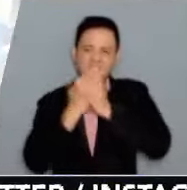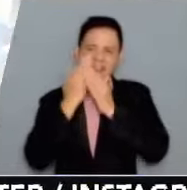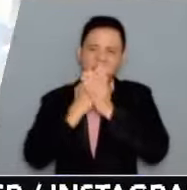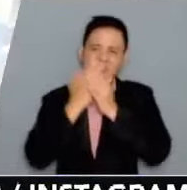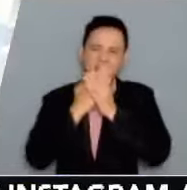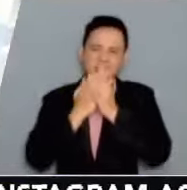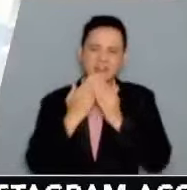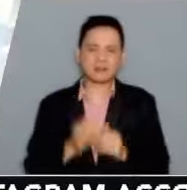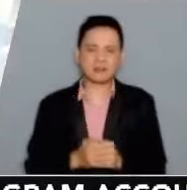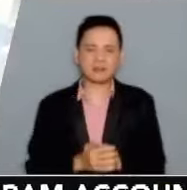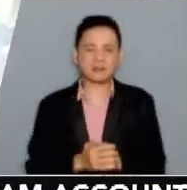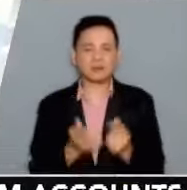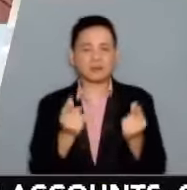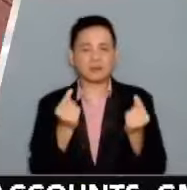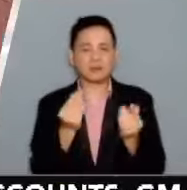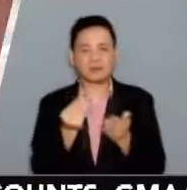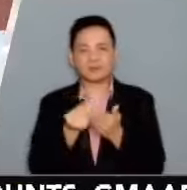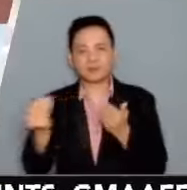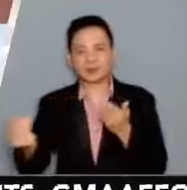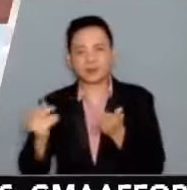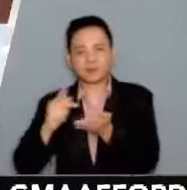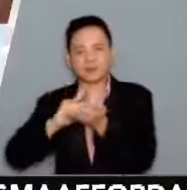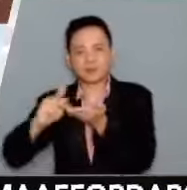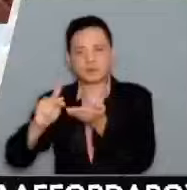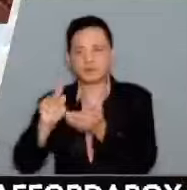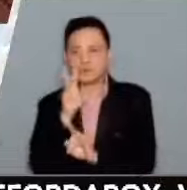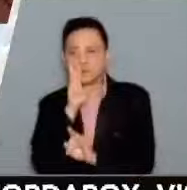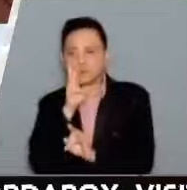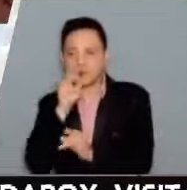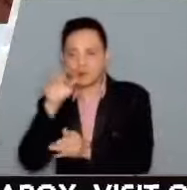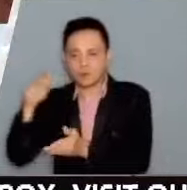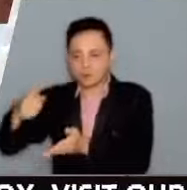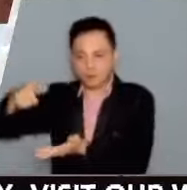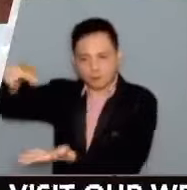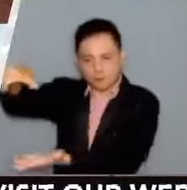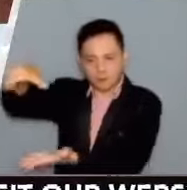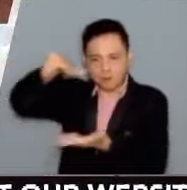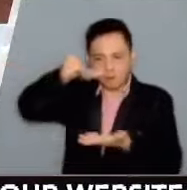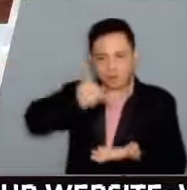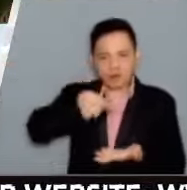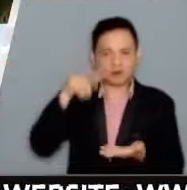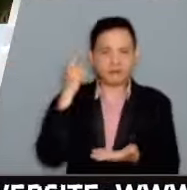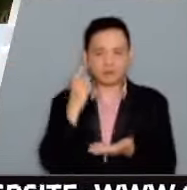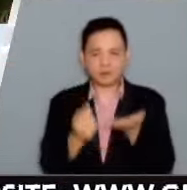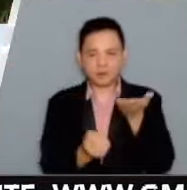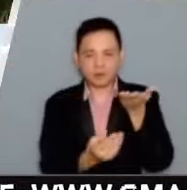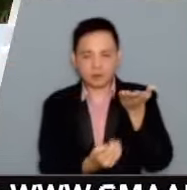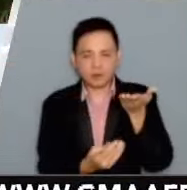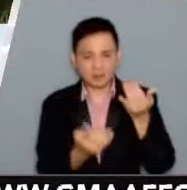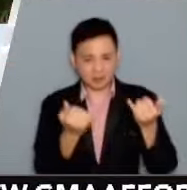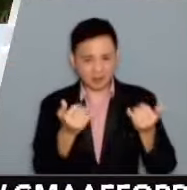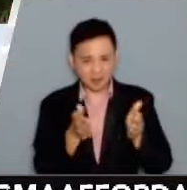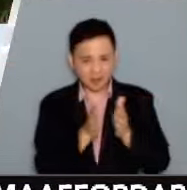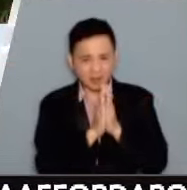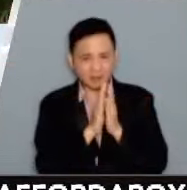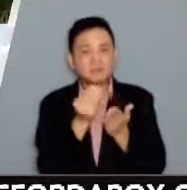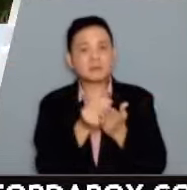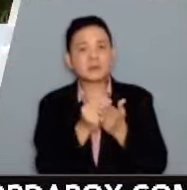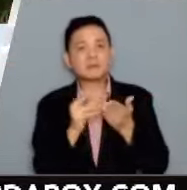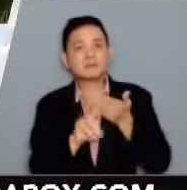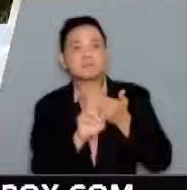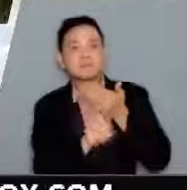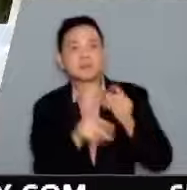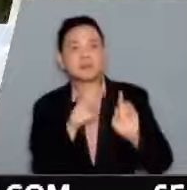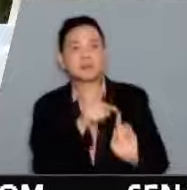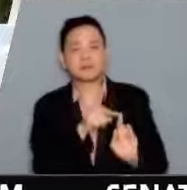panginom, panghugas at pangluto. Dahil sa problemang yan, humihingi sila ng refund. Ayon sa Metropolitan Water Works and Sewerage System